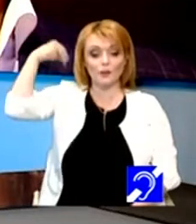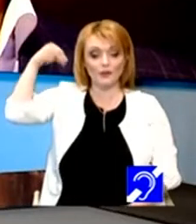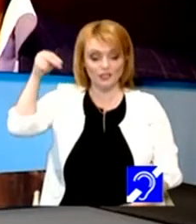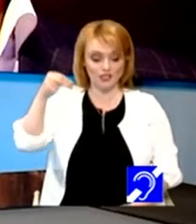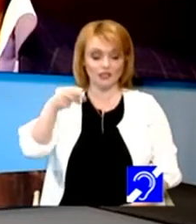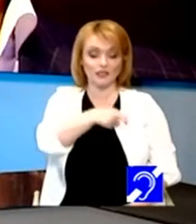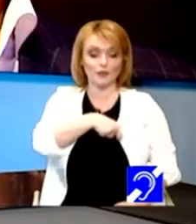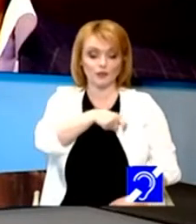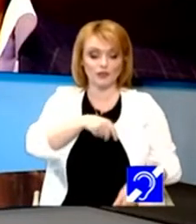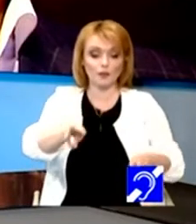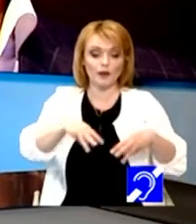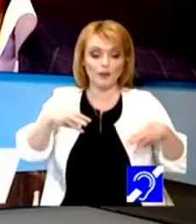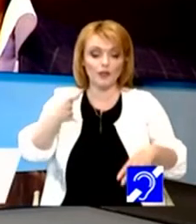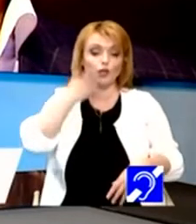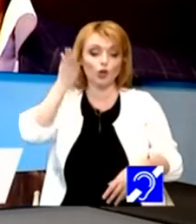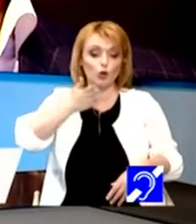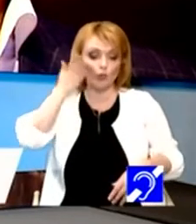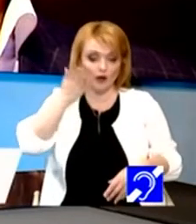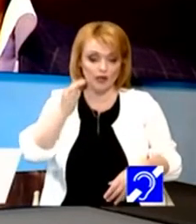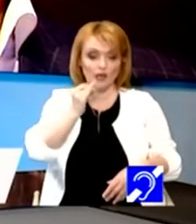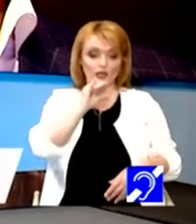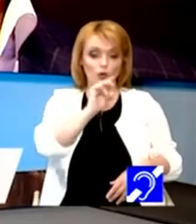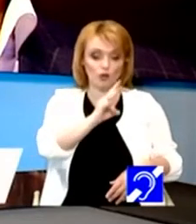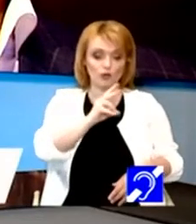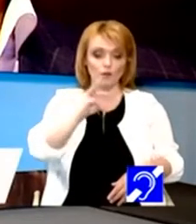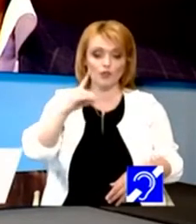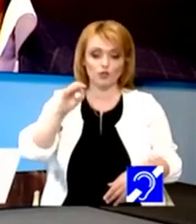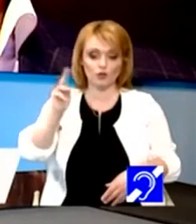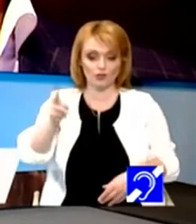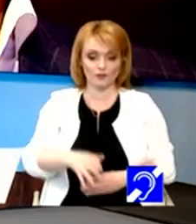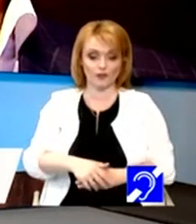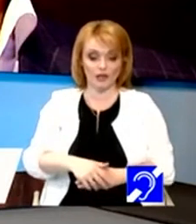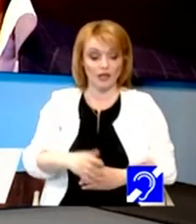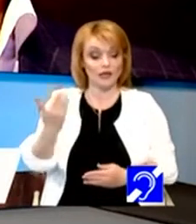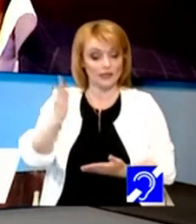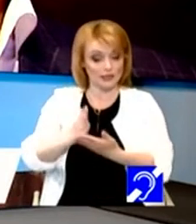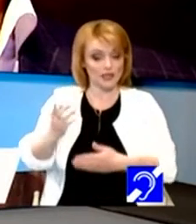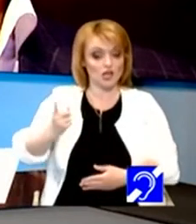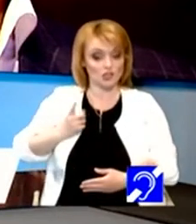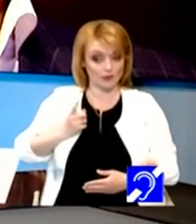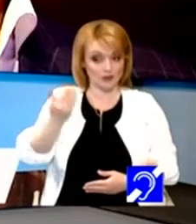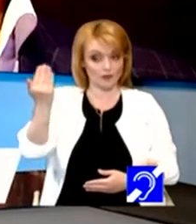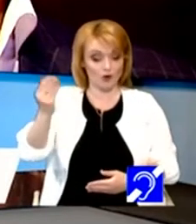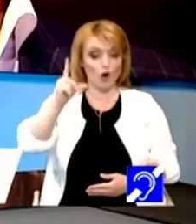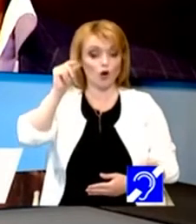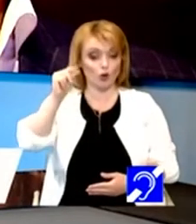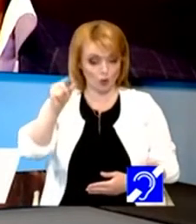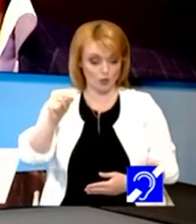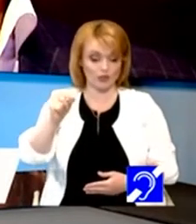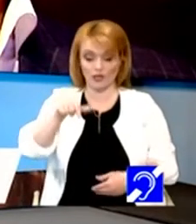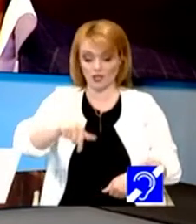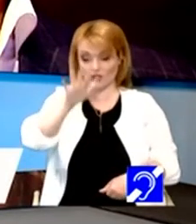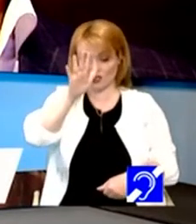Președintele Camerei Deputaților a Parlamentului României, Ion Marcel Ciolacu, este așteptat luni la Chișinău la